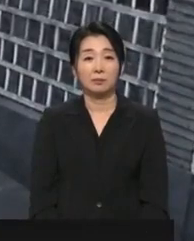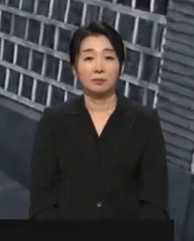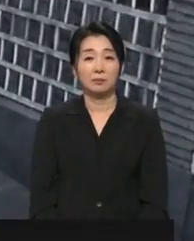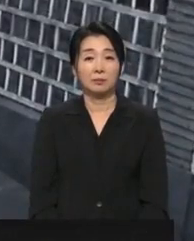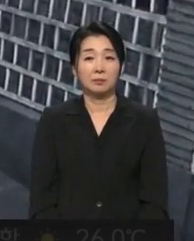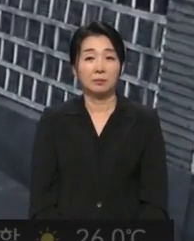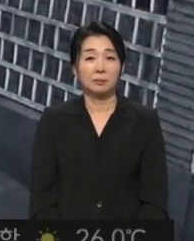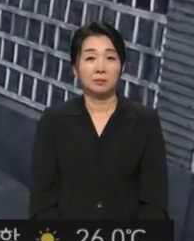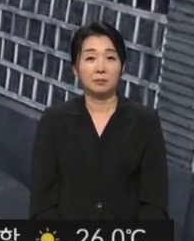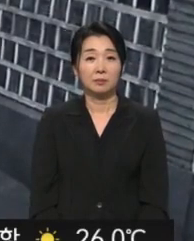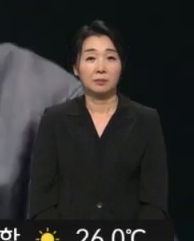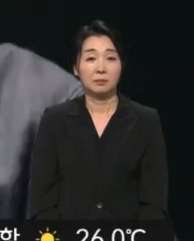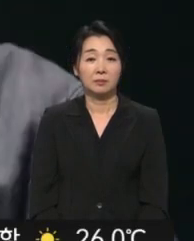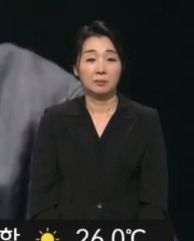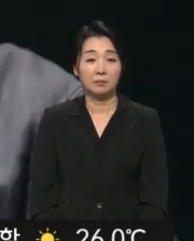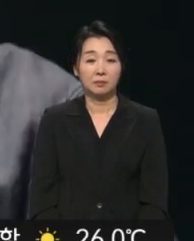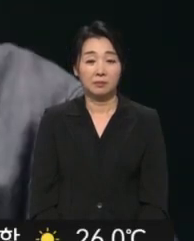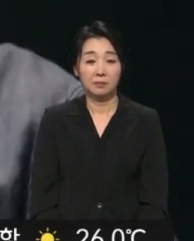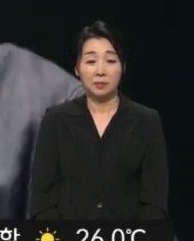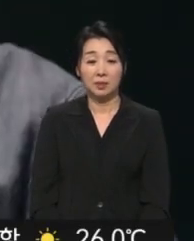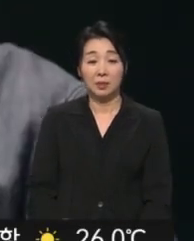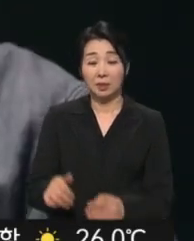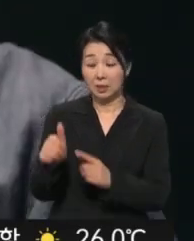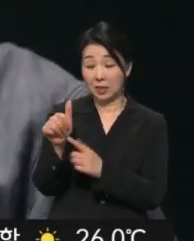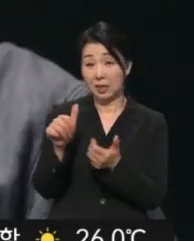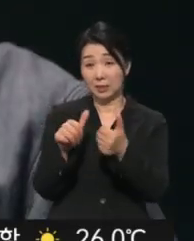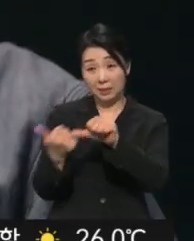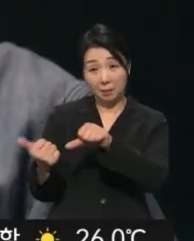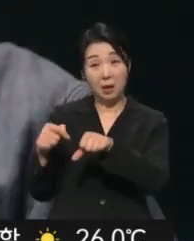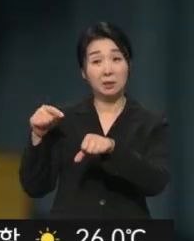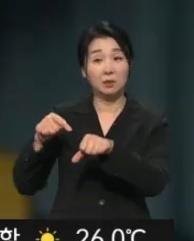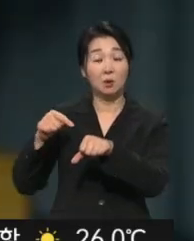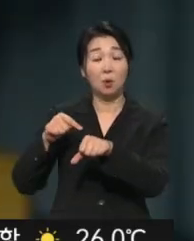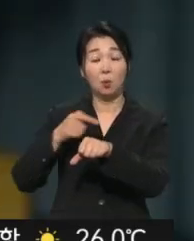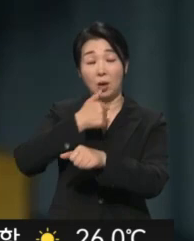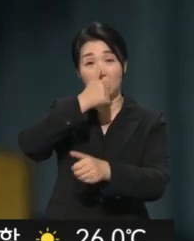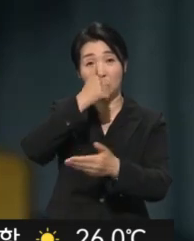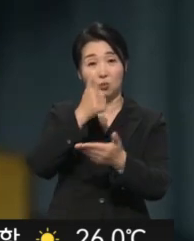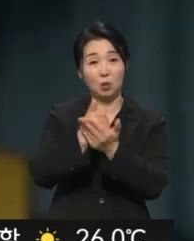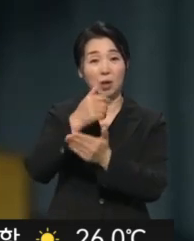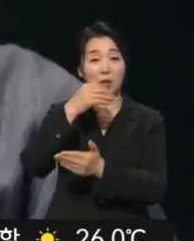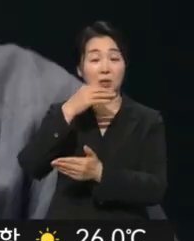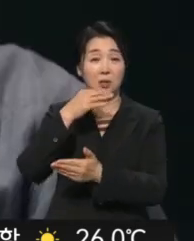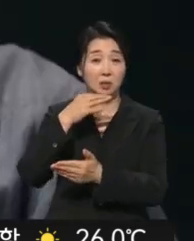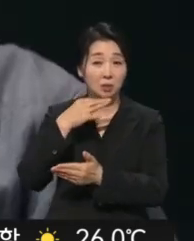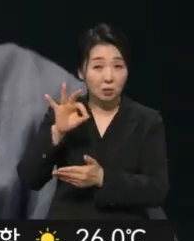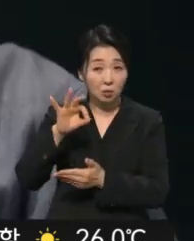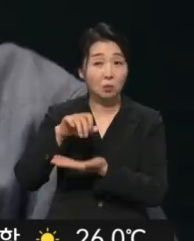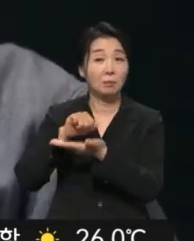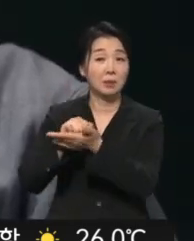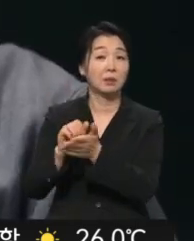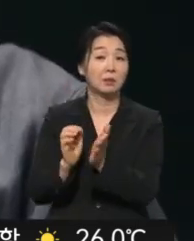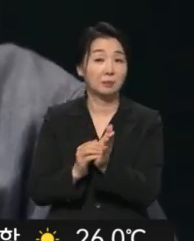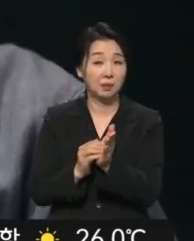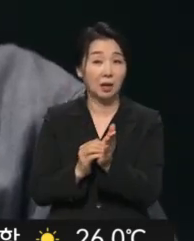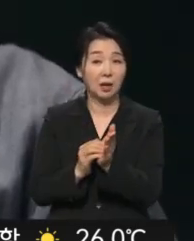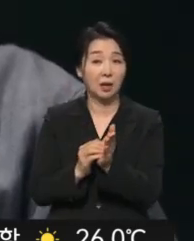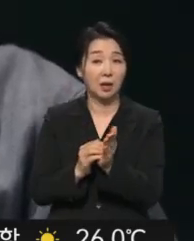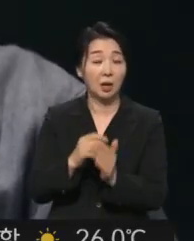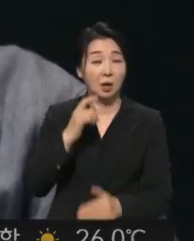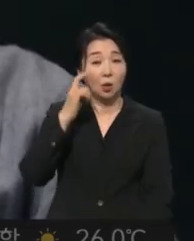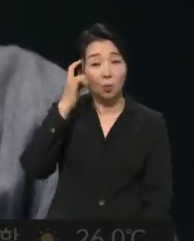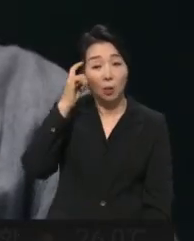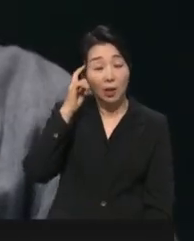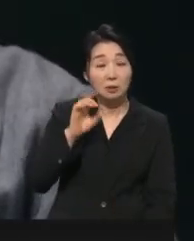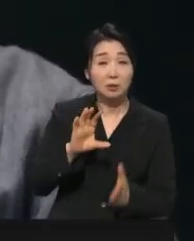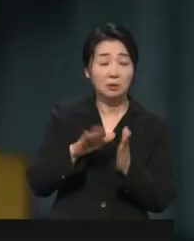시장의 사망 자체를 하나의 유죄의 인정으로 이제 받아들인 거예요. 더 이상 이제 반론을 펴지